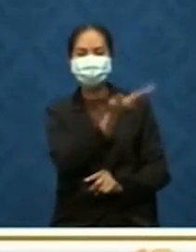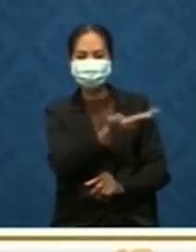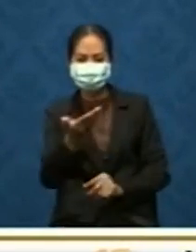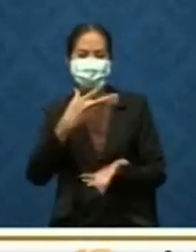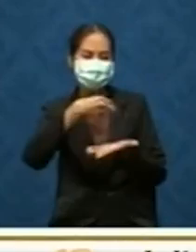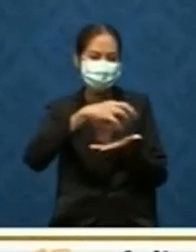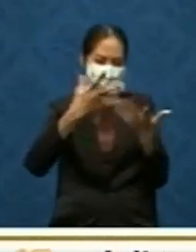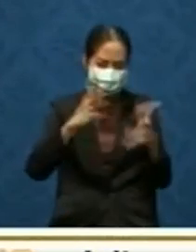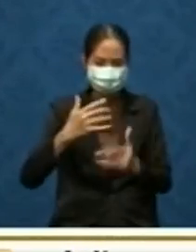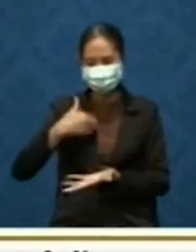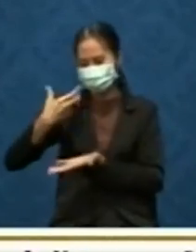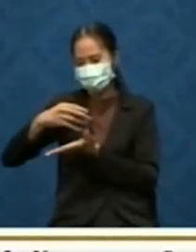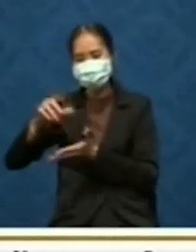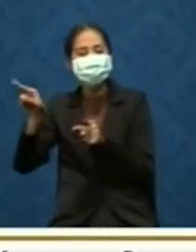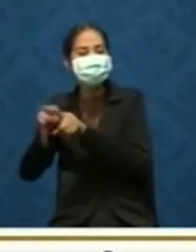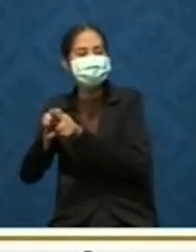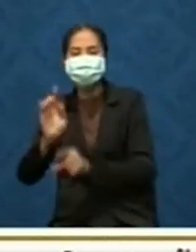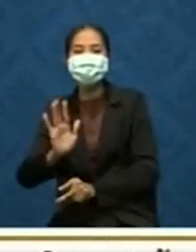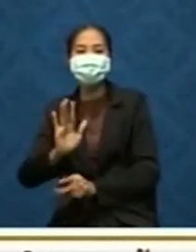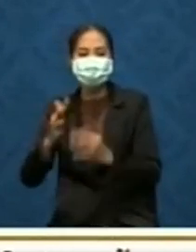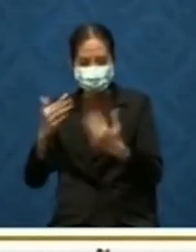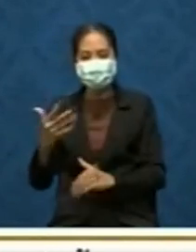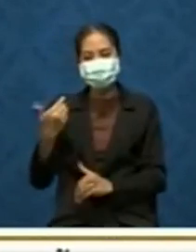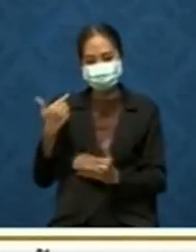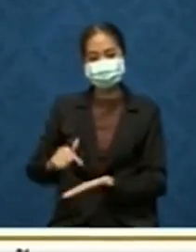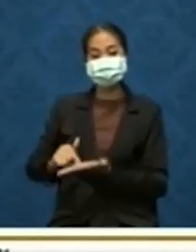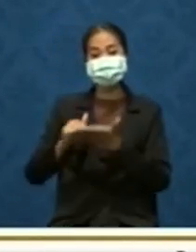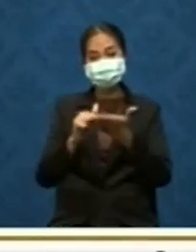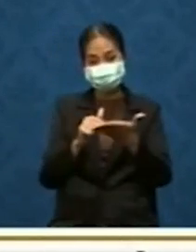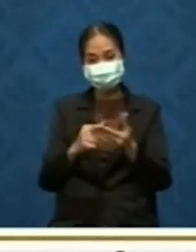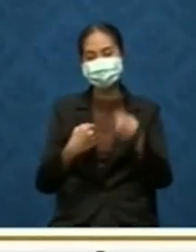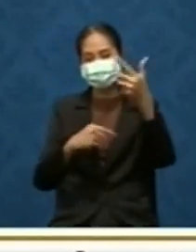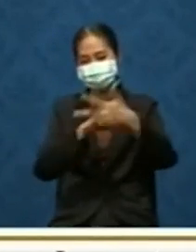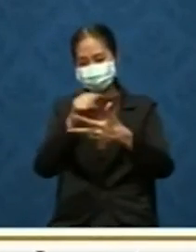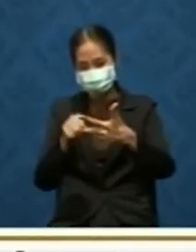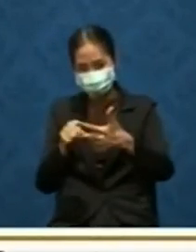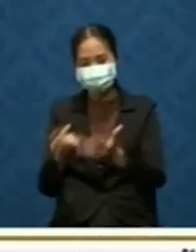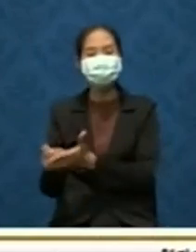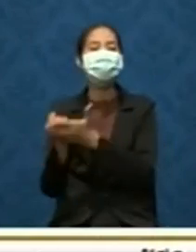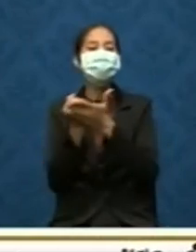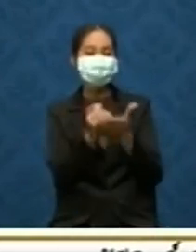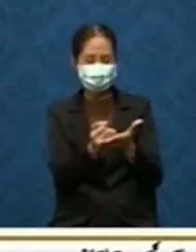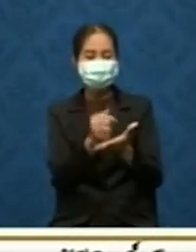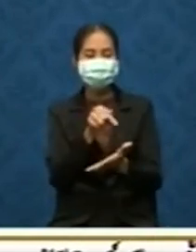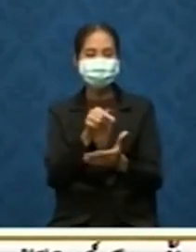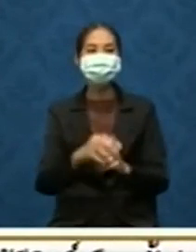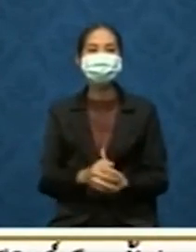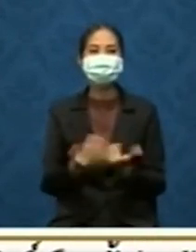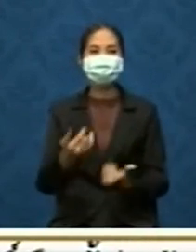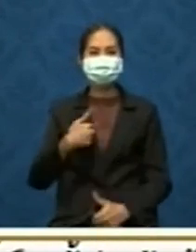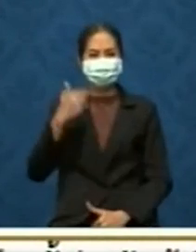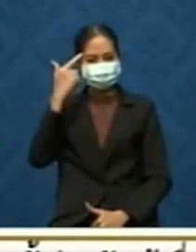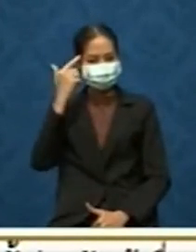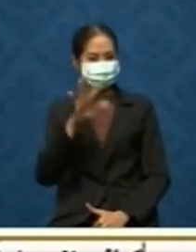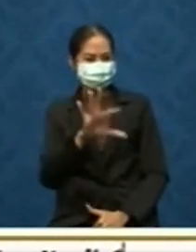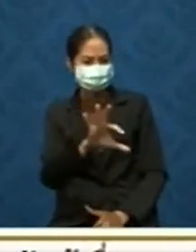รัฐมนตรีได้พูดแล้วรวมถึงเสนอบันได 3ขั้นในการหาทางออกให้กับประเทศไทยซึ่งผมคิดว่าไม่ใช่ทางเลือก